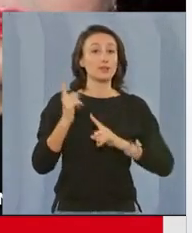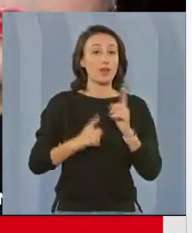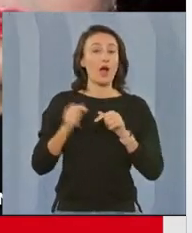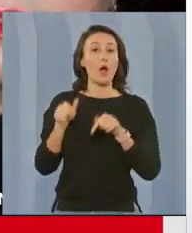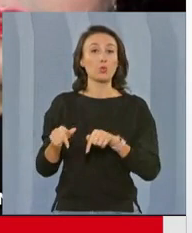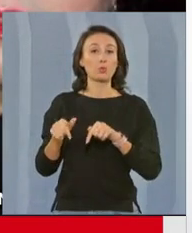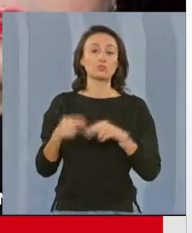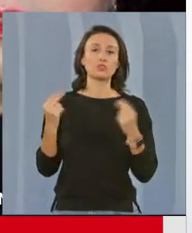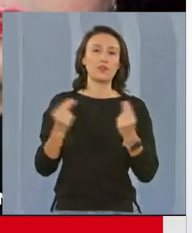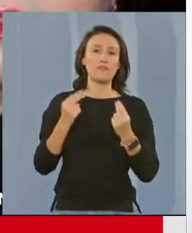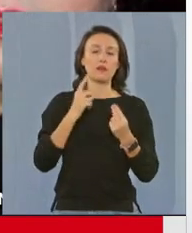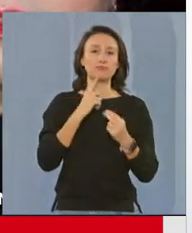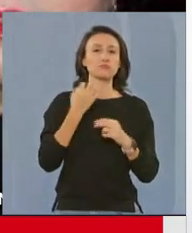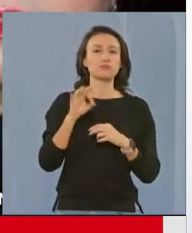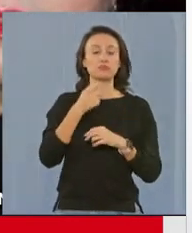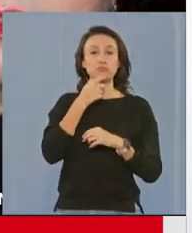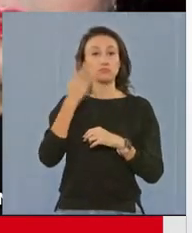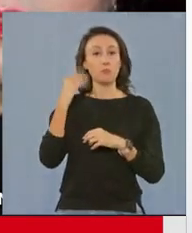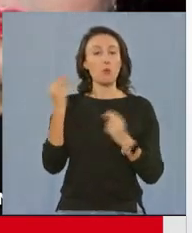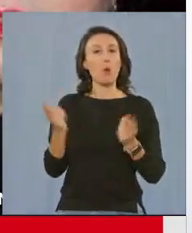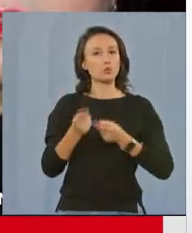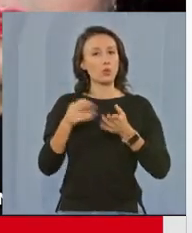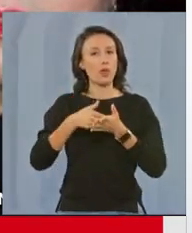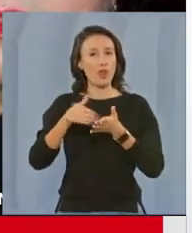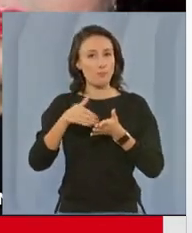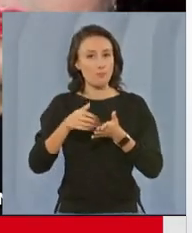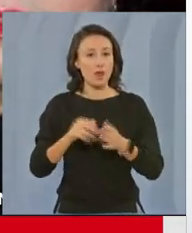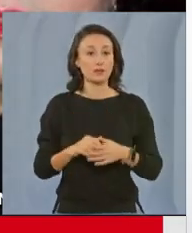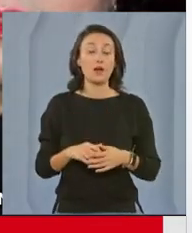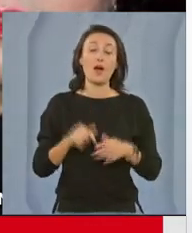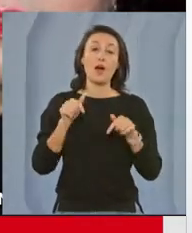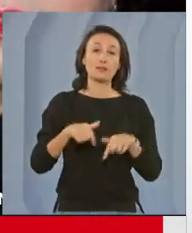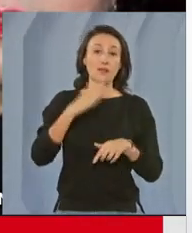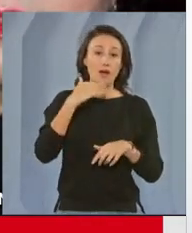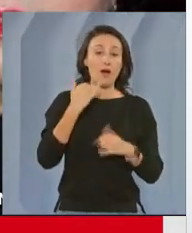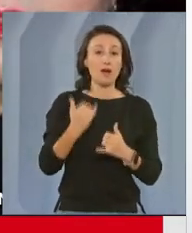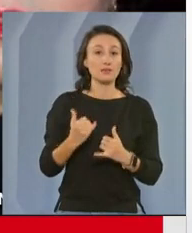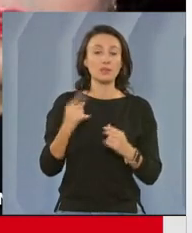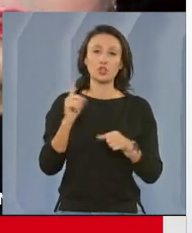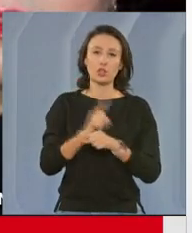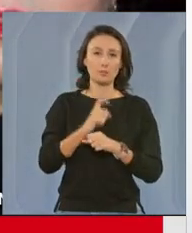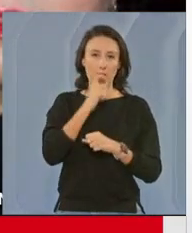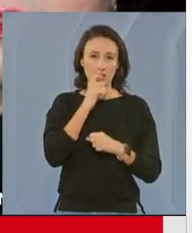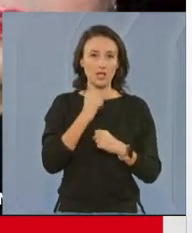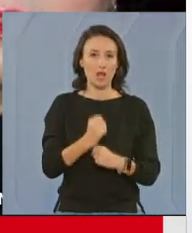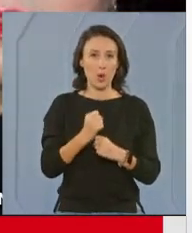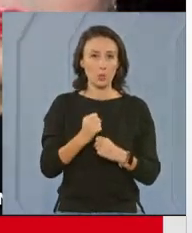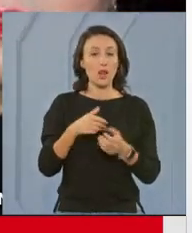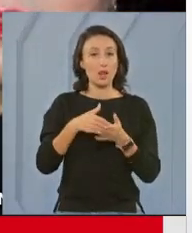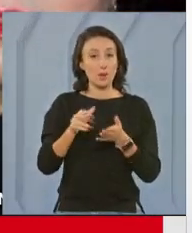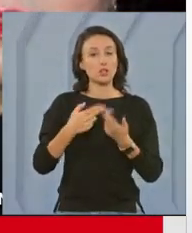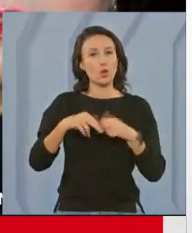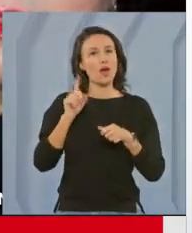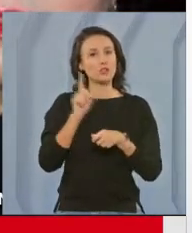acum câteva decade era mai ușor de eliminat ploșnițele care sunt în ziua de astăzi, sunt tot mai greu de eliminat pentru că noi avem